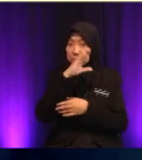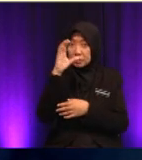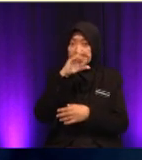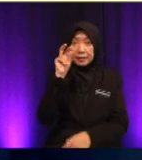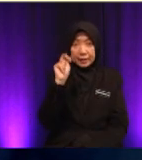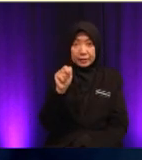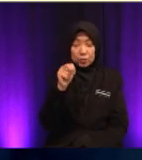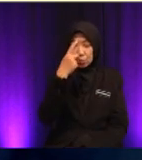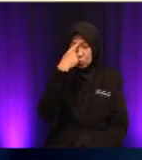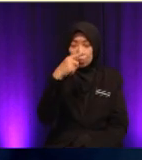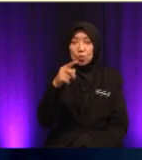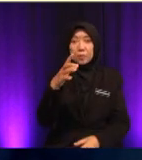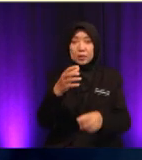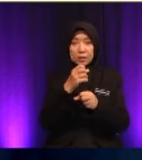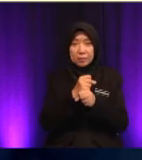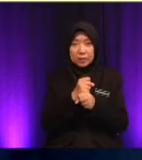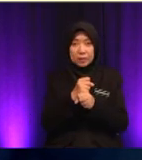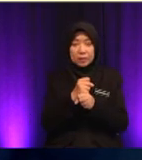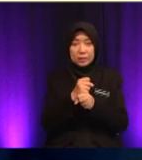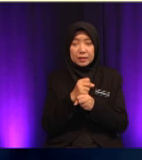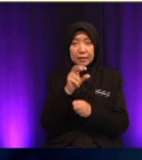untuk mendapatkan nilai